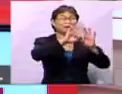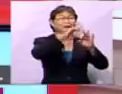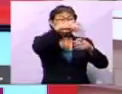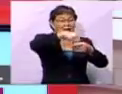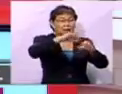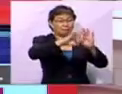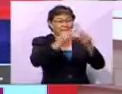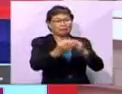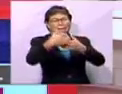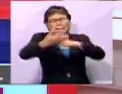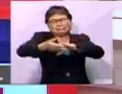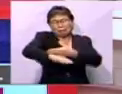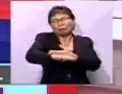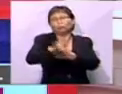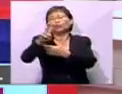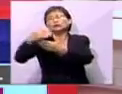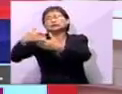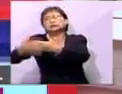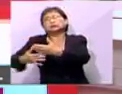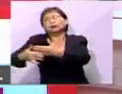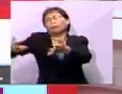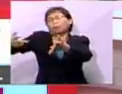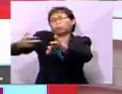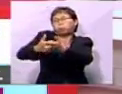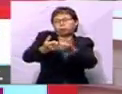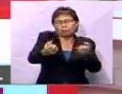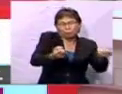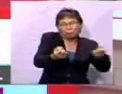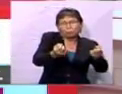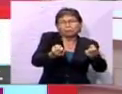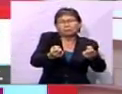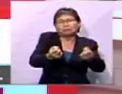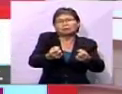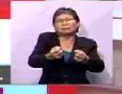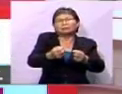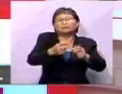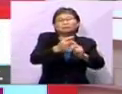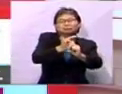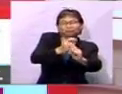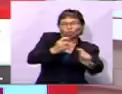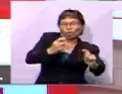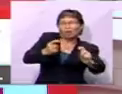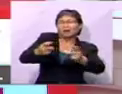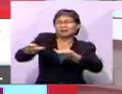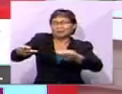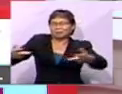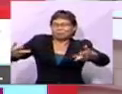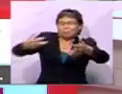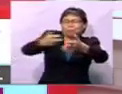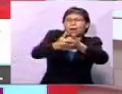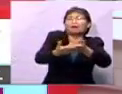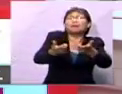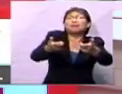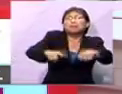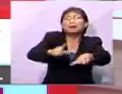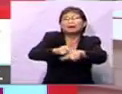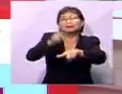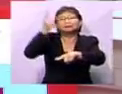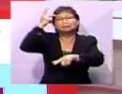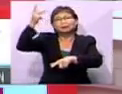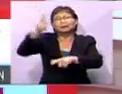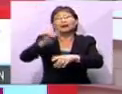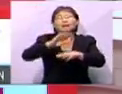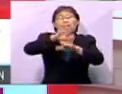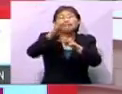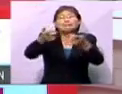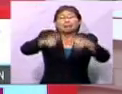berani seperti melaksanakan program transformasi ekonomi ETP bagi menjana ekonomi, termasuk 2.26 juta pekerjaan